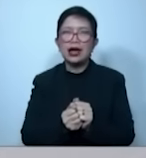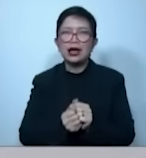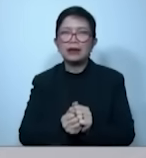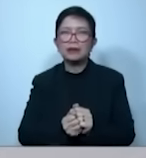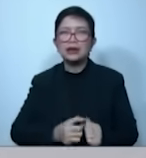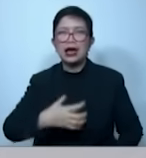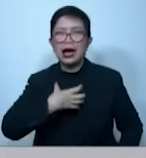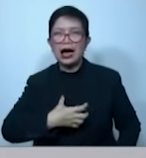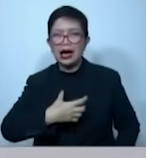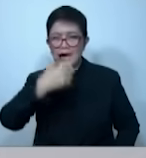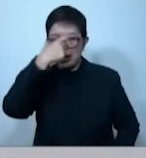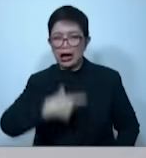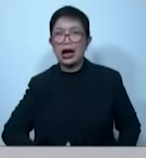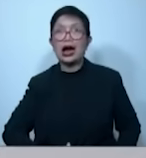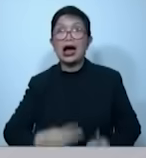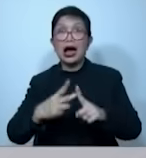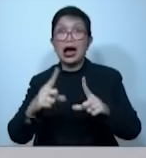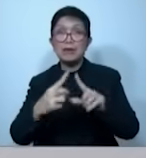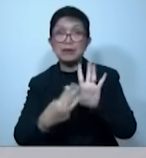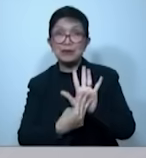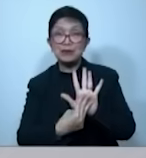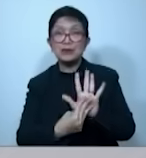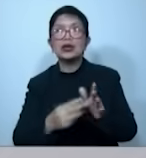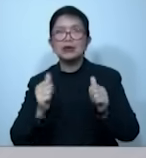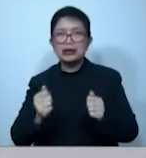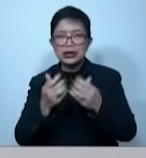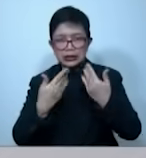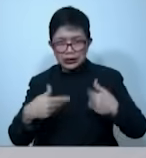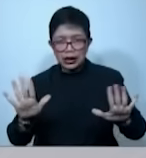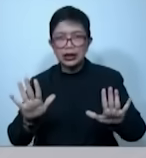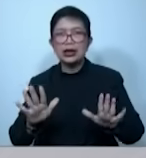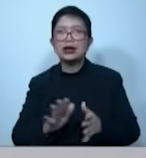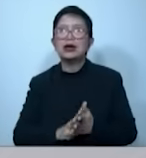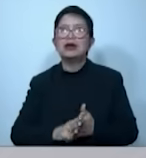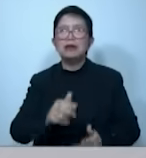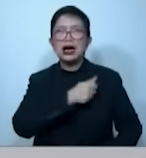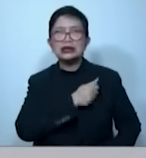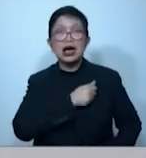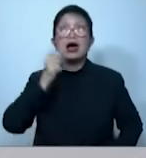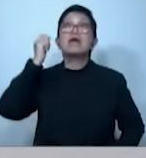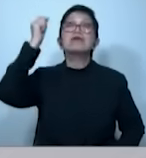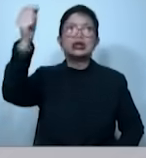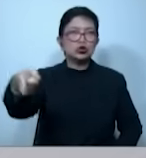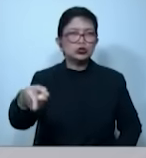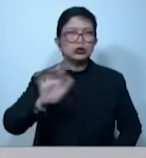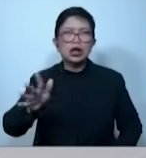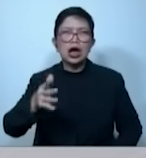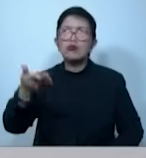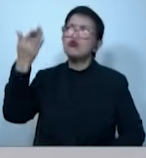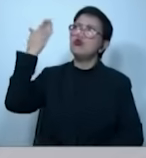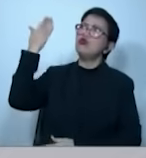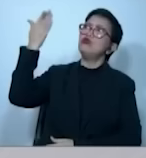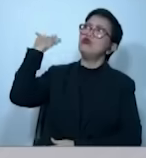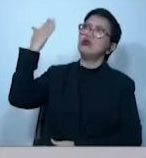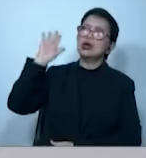bisa kita bereskan dengan cara itu sehingga bangsa ini akan maju dan tidak lagi Kemudian berpikir mundur karena persoalan-persoalan